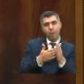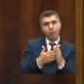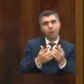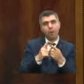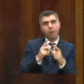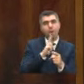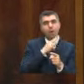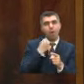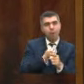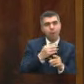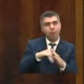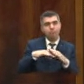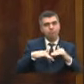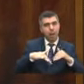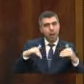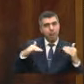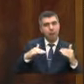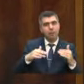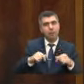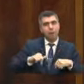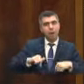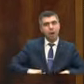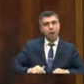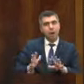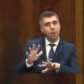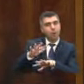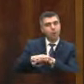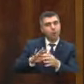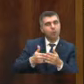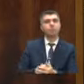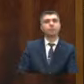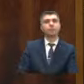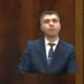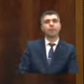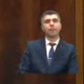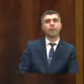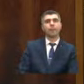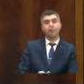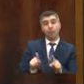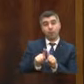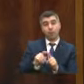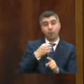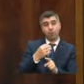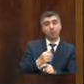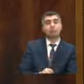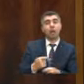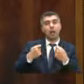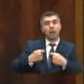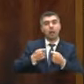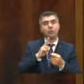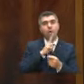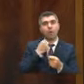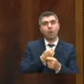حكومة وبرلماناً وأجهزة عمومية. وبهذه المناسبة نسجل السيد رئيس الحكومة